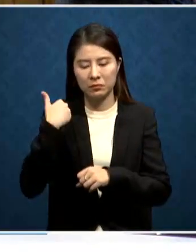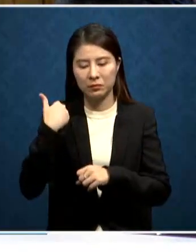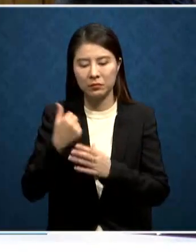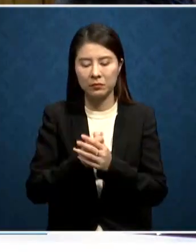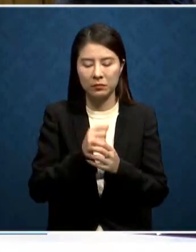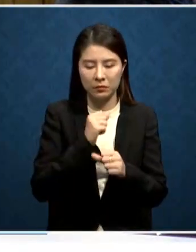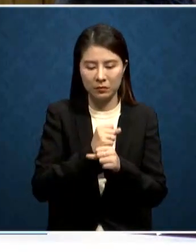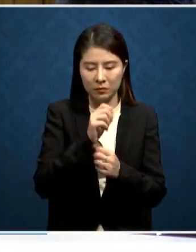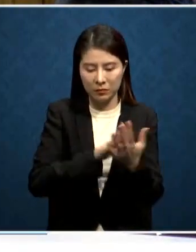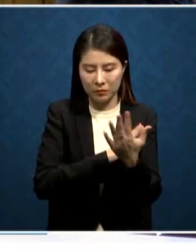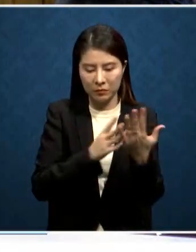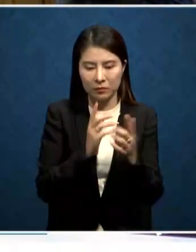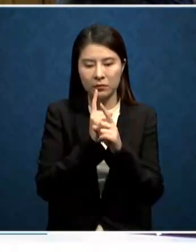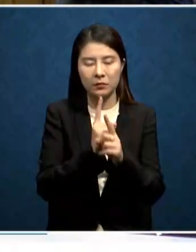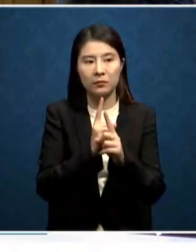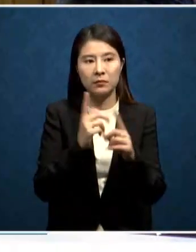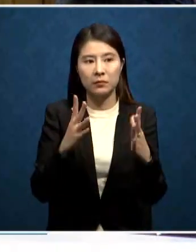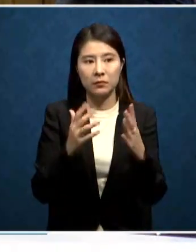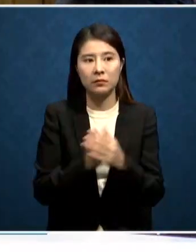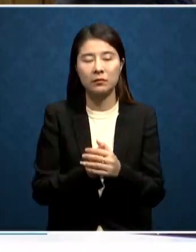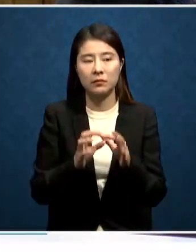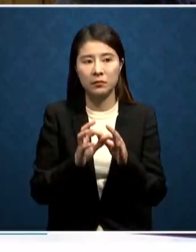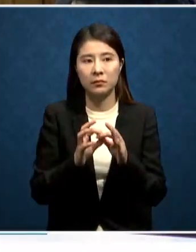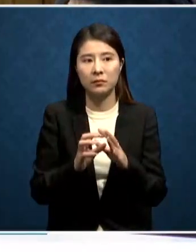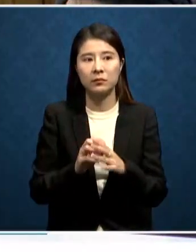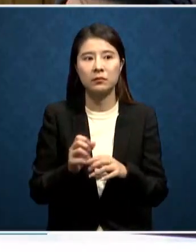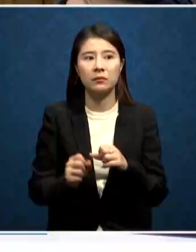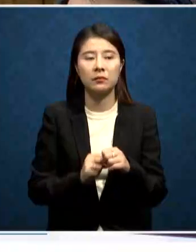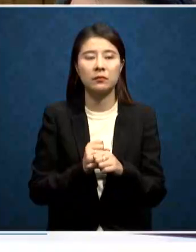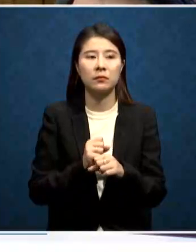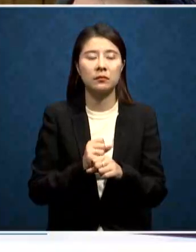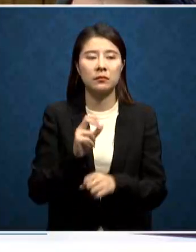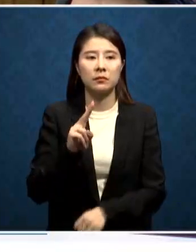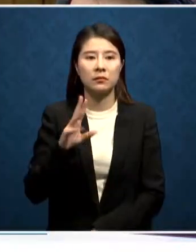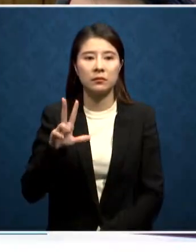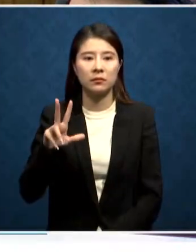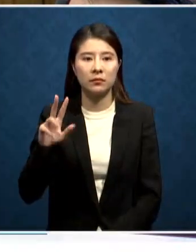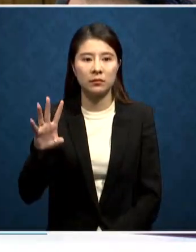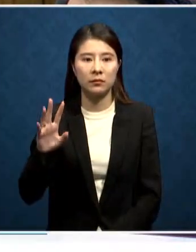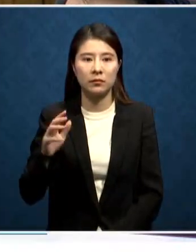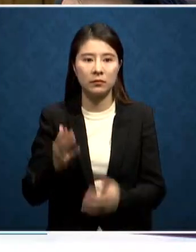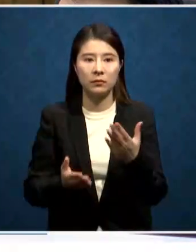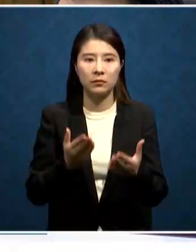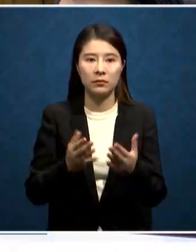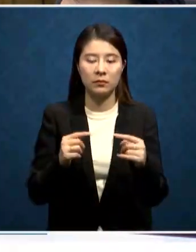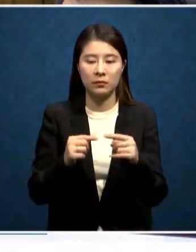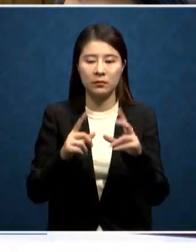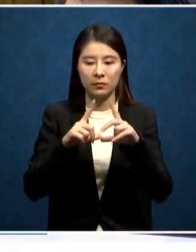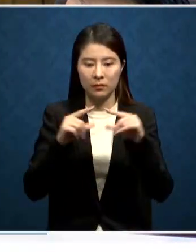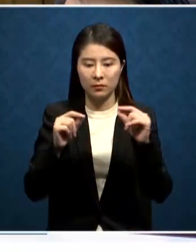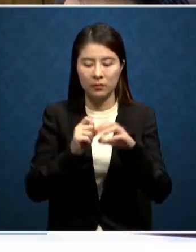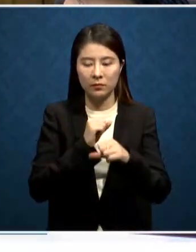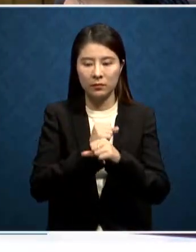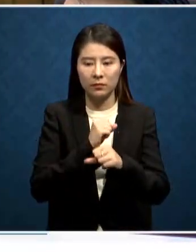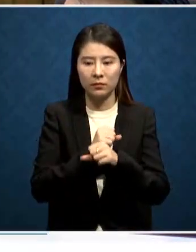เรียนว่าเนื่องจากผลเนี่ยอาจจะไปปรากฏในปีที่ 234นะคะคือปีแรกบางบางเรื่องเป็นเรื่องของการเตรียมการ